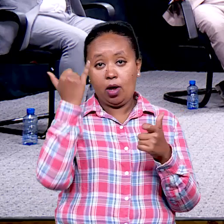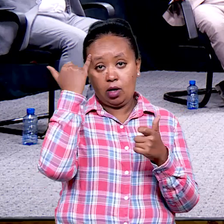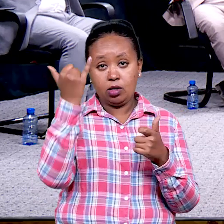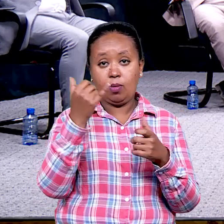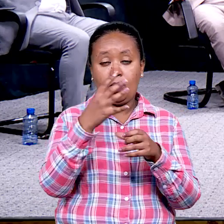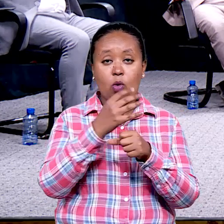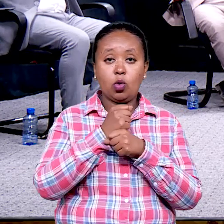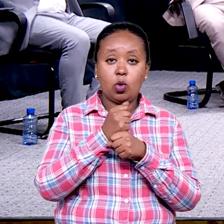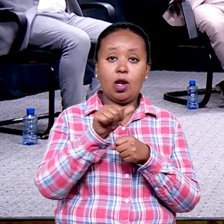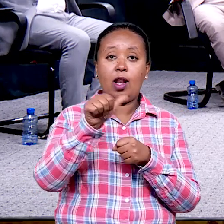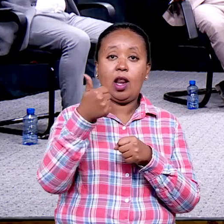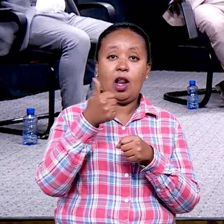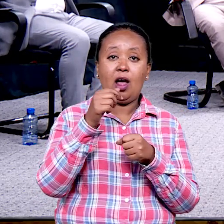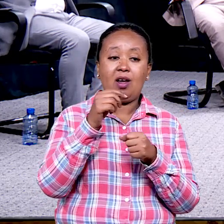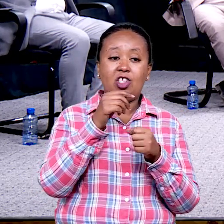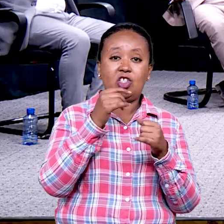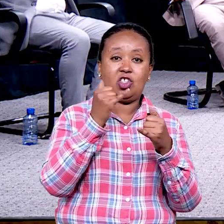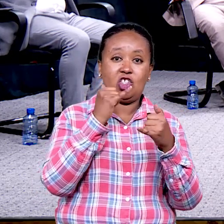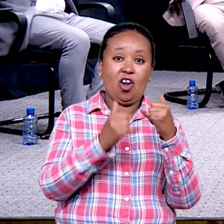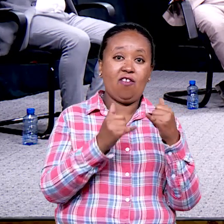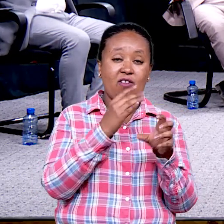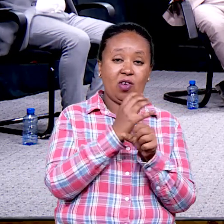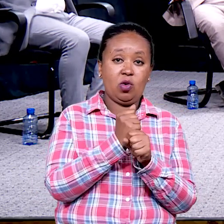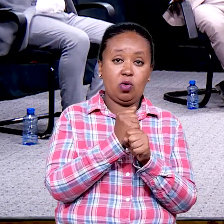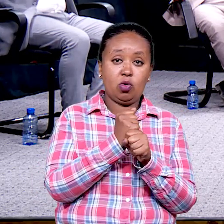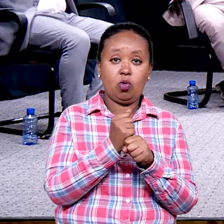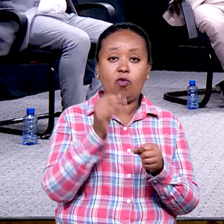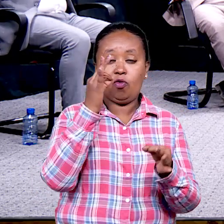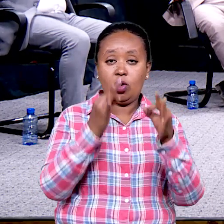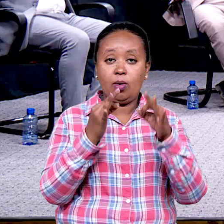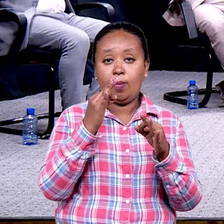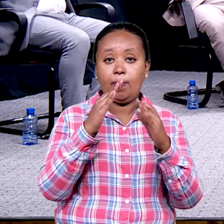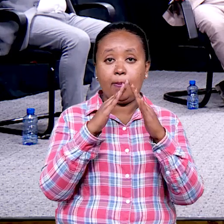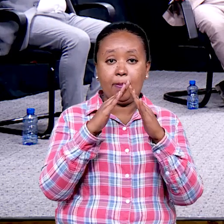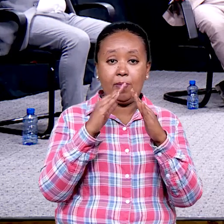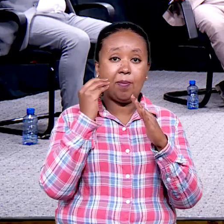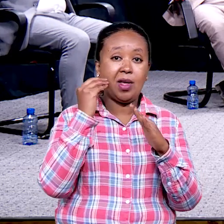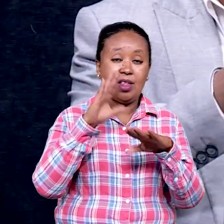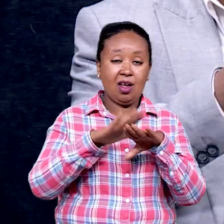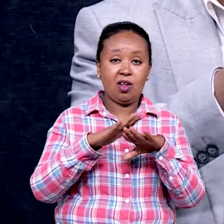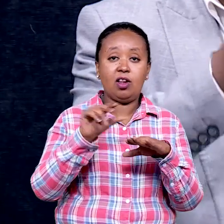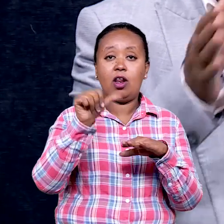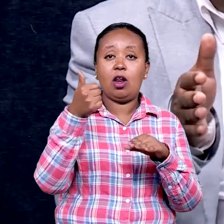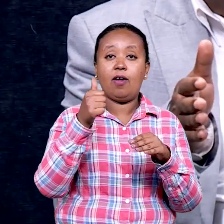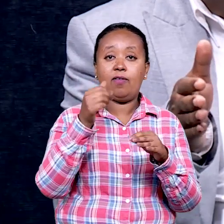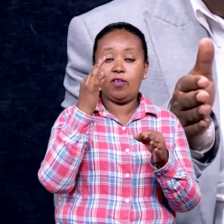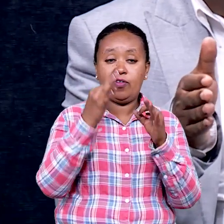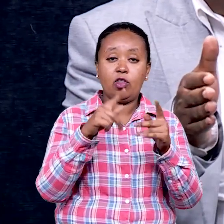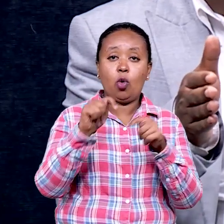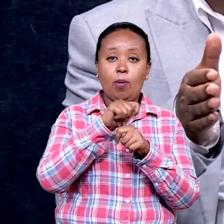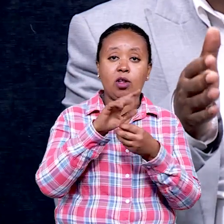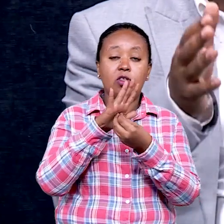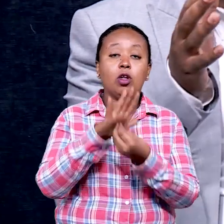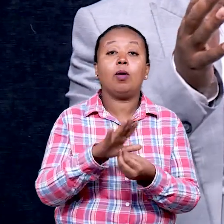ሌላ ጫፍ ይዞ እንደዚሁ ፍርድ ቤቱም ላይ ሌላውም የፍትህ ተቋማት ላይ ጫና የሚፈጥሩበት